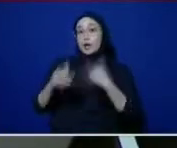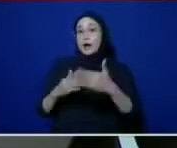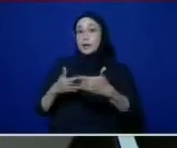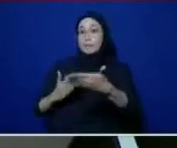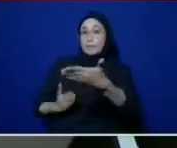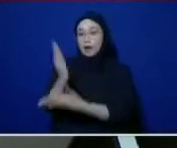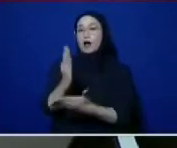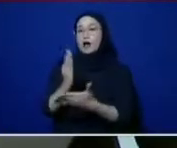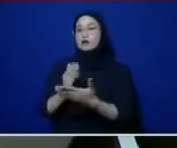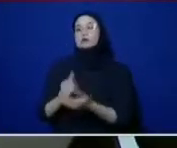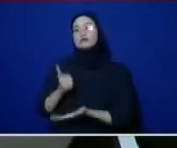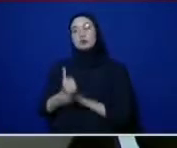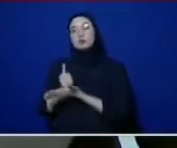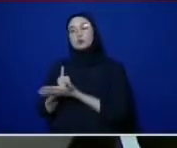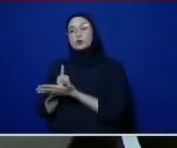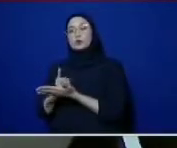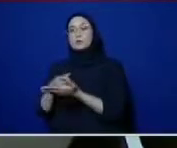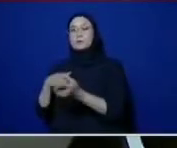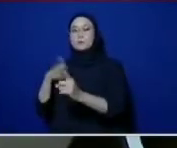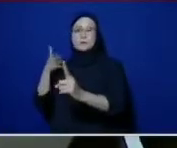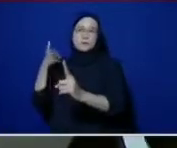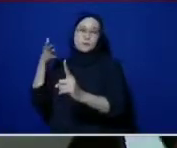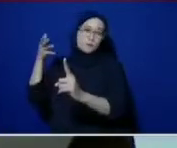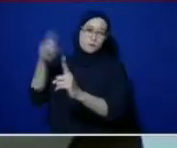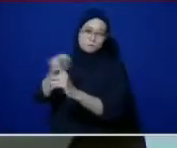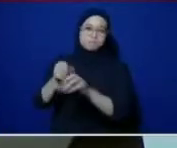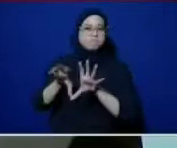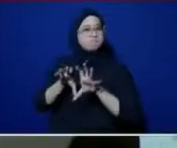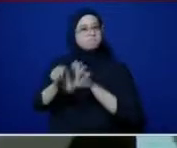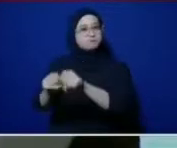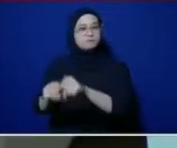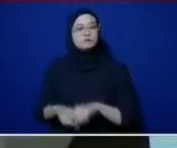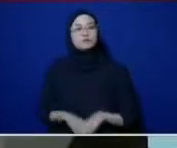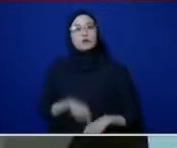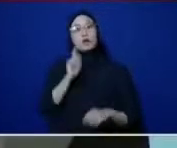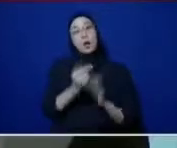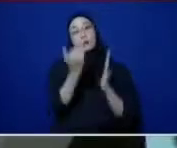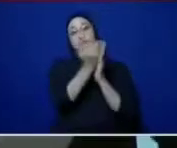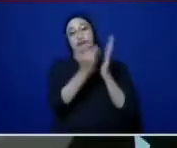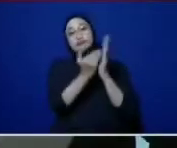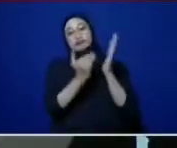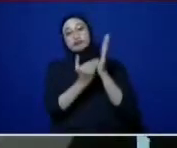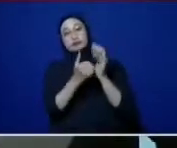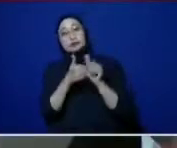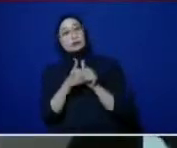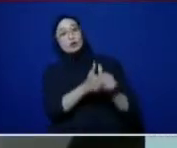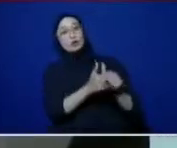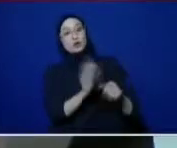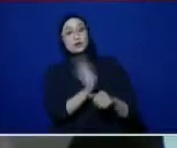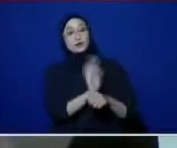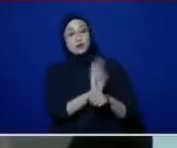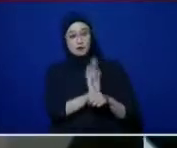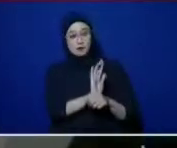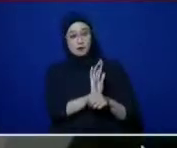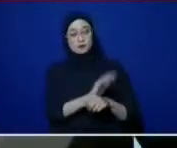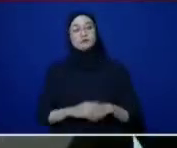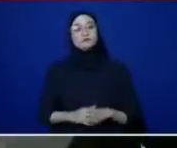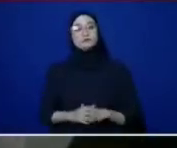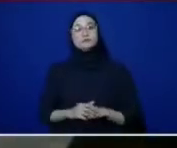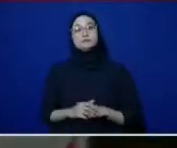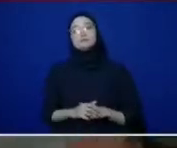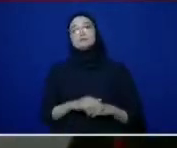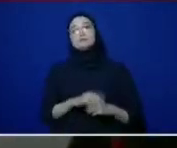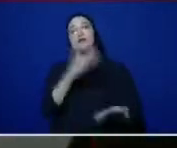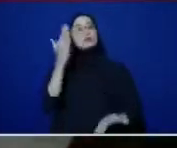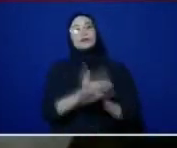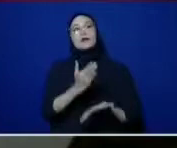pencemaran lingkungan hidup. Dan tidak yang tidak mentaati ketentuan-ketentuan yang dia harus melaksanakan.